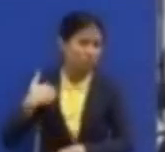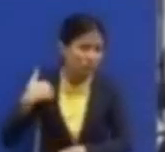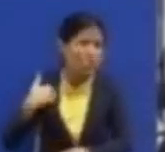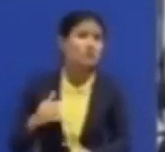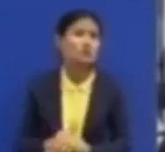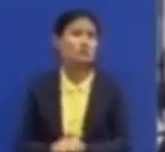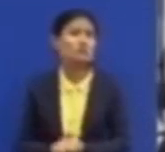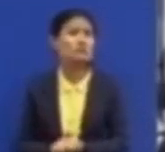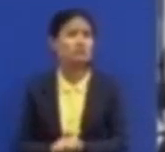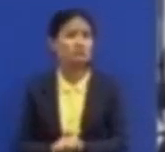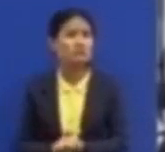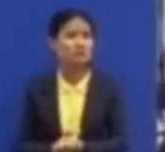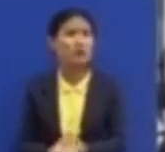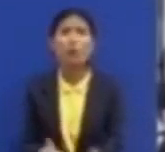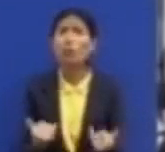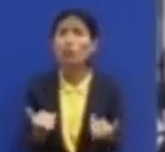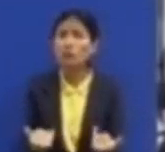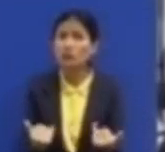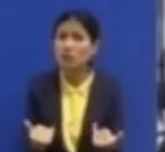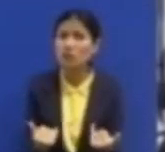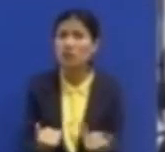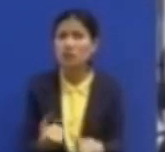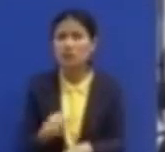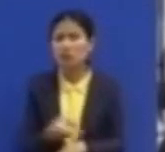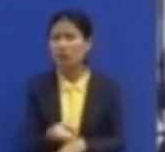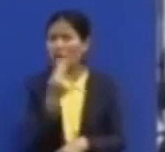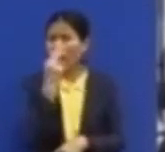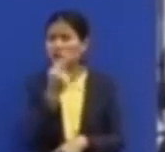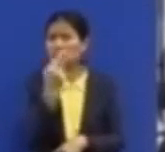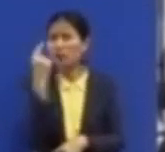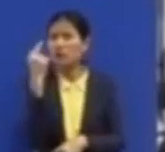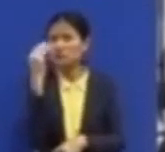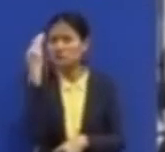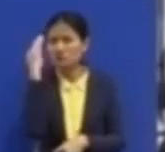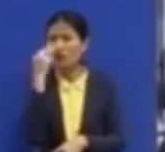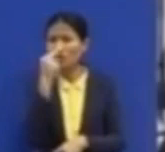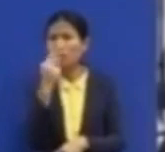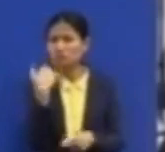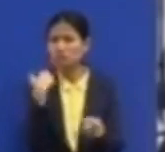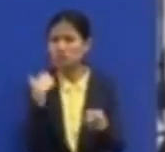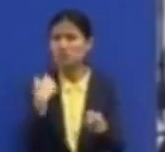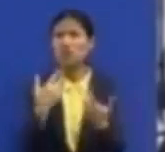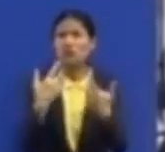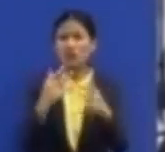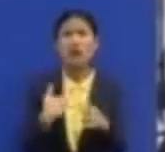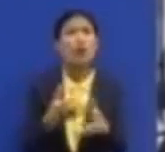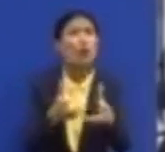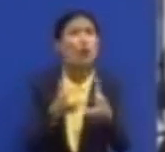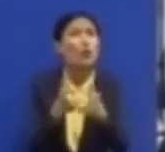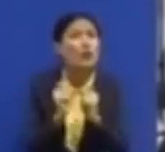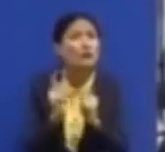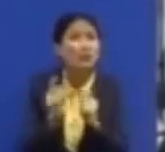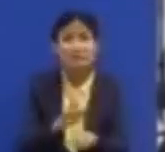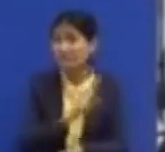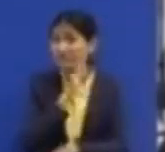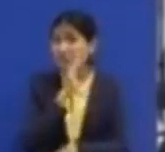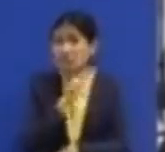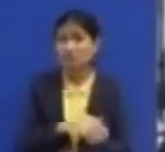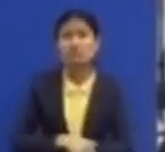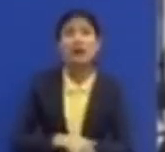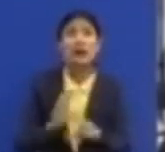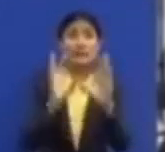างๆซึ่งวันนี้เราก็พอจะรับทราบได้เราก็อยากจะขออนุญาตว่าถ้ามีโอกาสได้เลื่อนแ